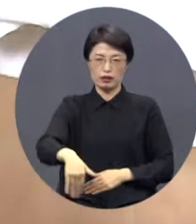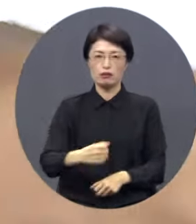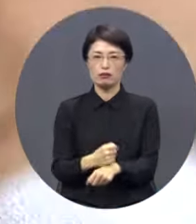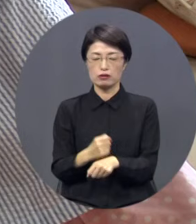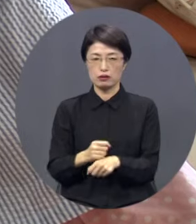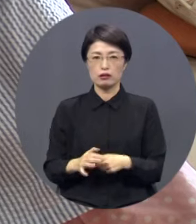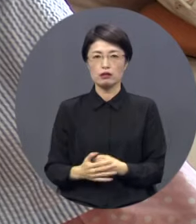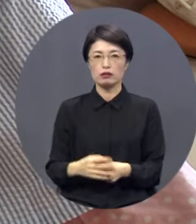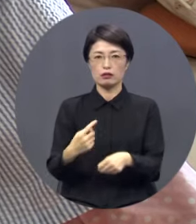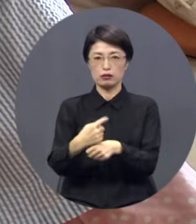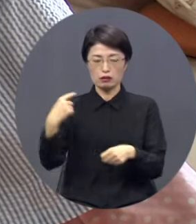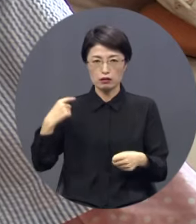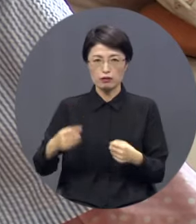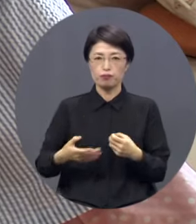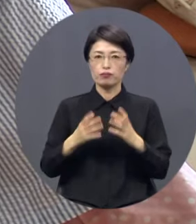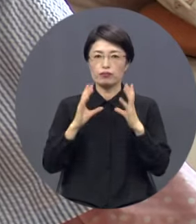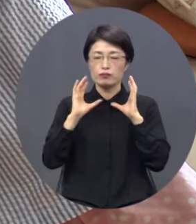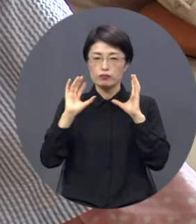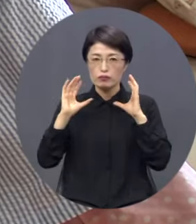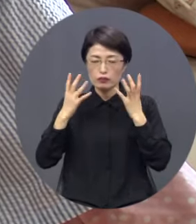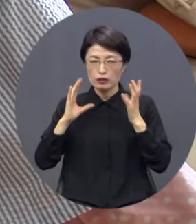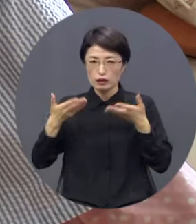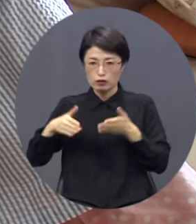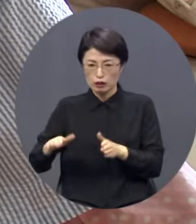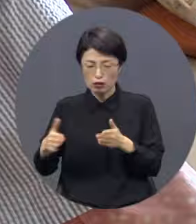수는 440명으로 전년 대비